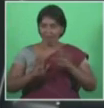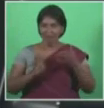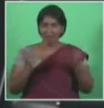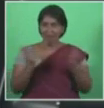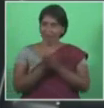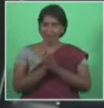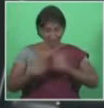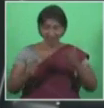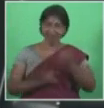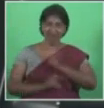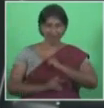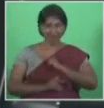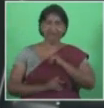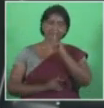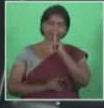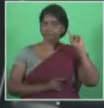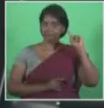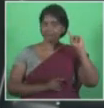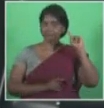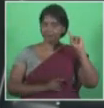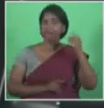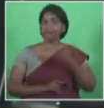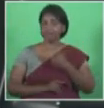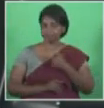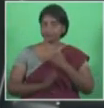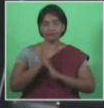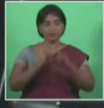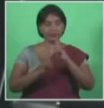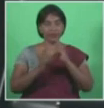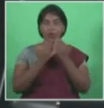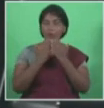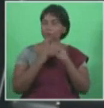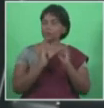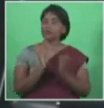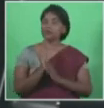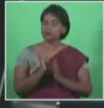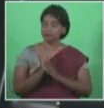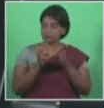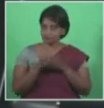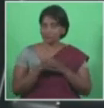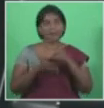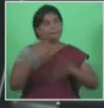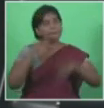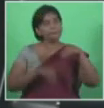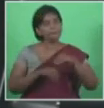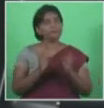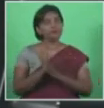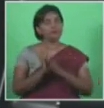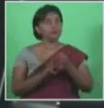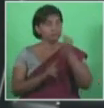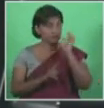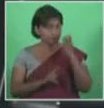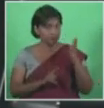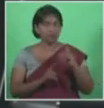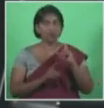අදාළ වෙන්නේ නැත්තම් කියලා. ඒක නිසා ඊයේදී අපි අමාත්‍යාංශ උපදේශක කාර්යක සභාවට මැතිවරණ කොමිසමේ